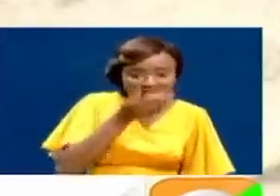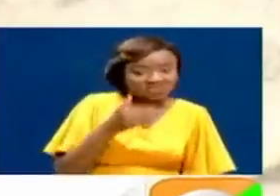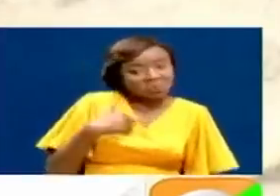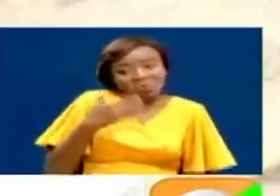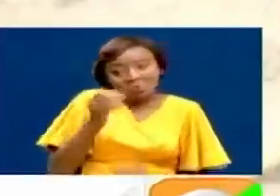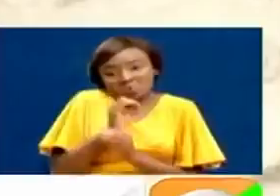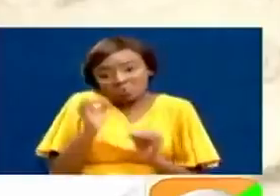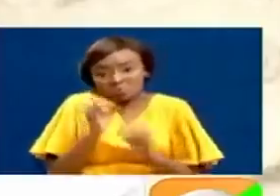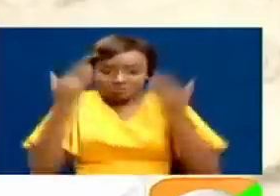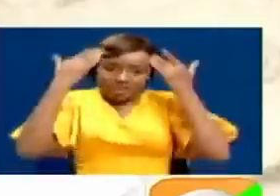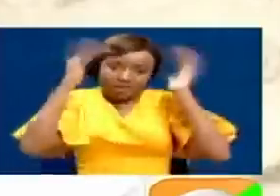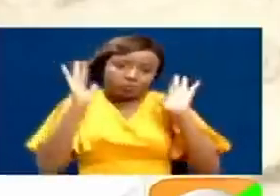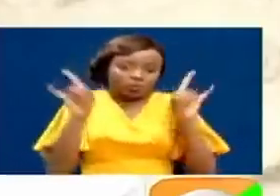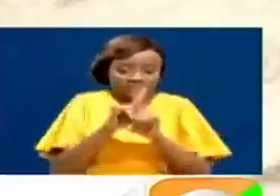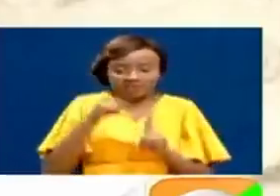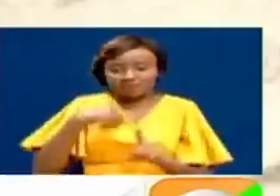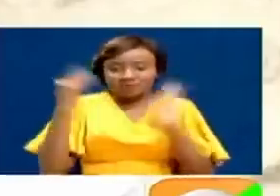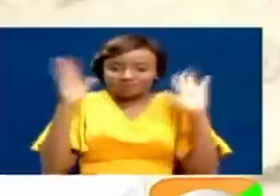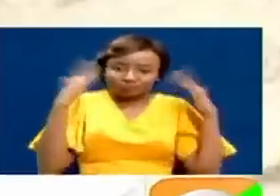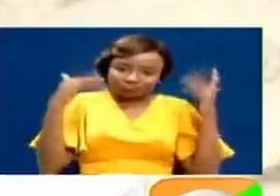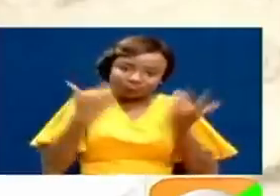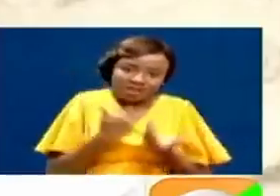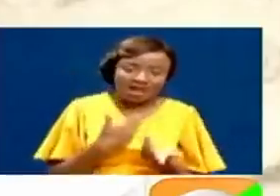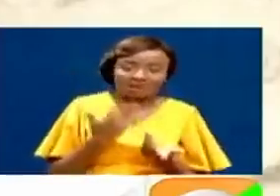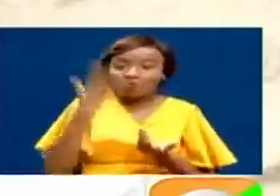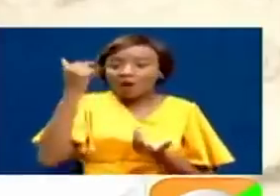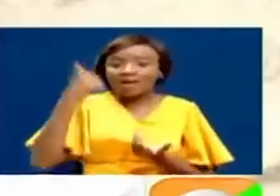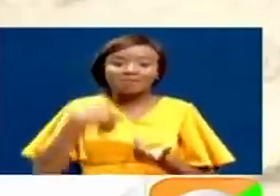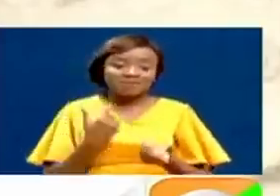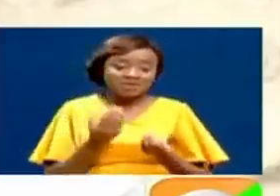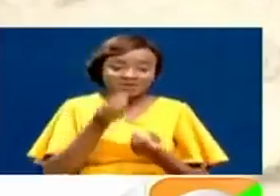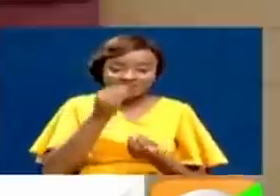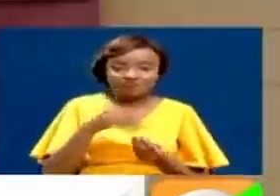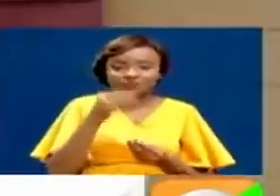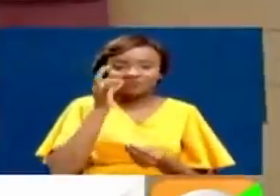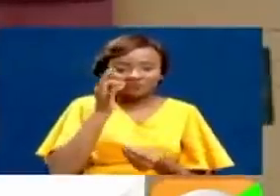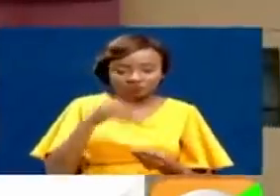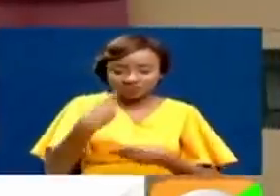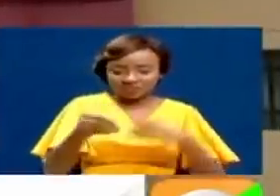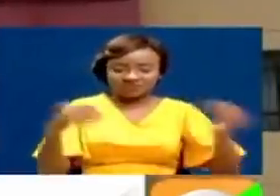so sijui. Pia mimi am worried as a mtu mwenye na supply fruits.